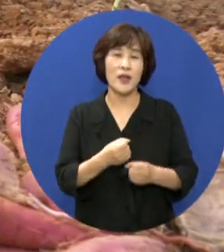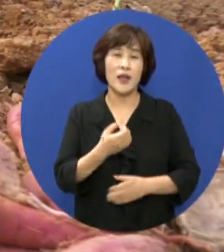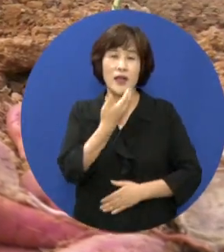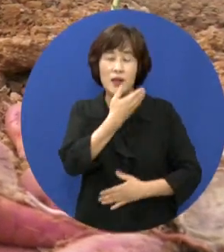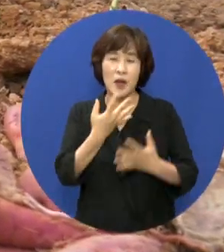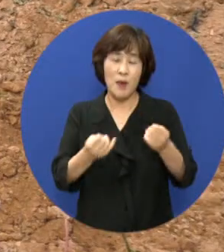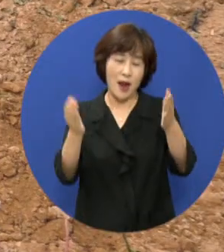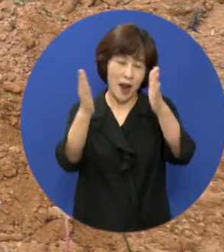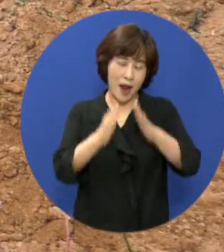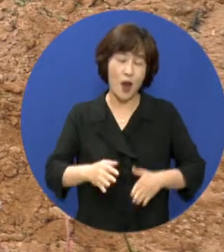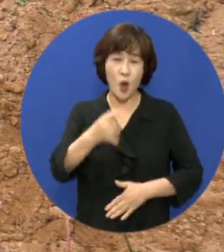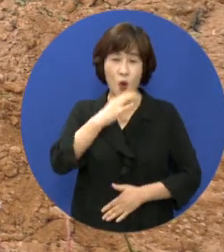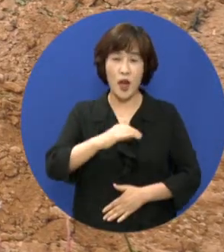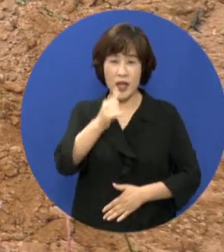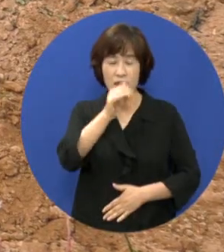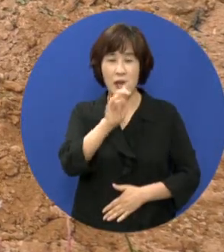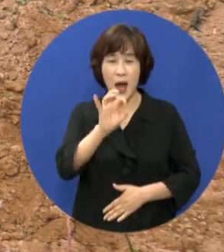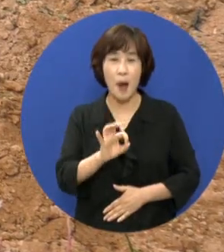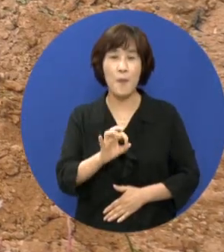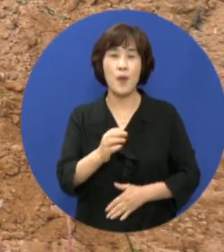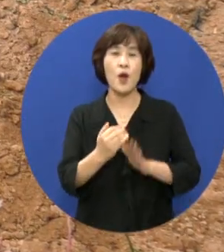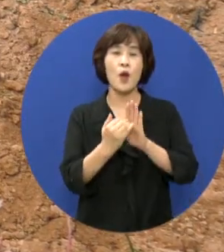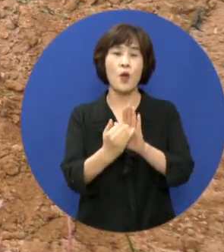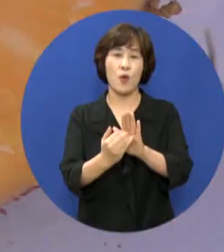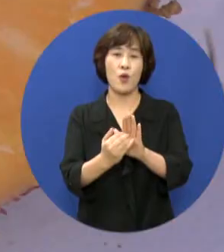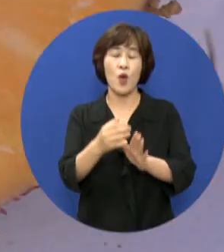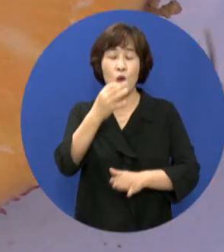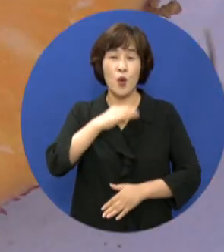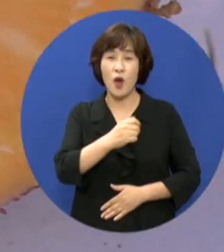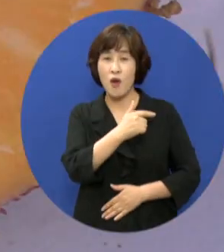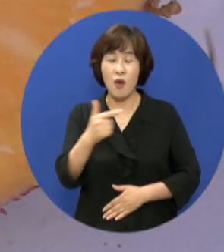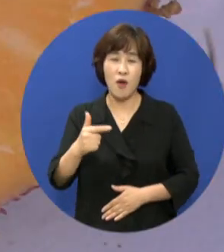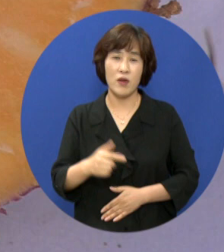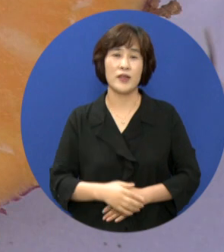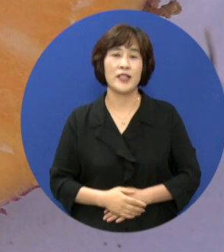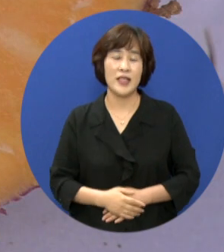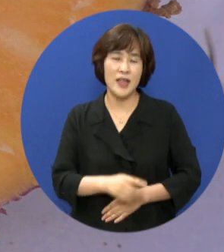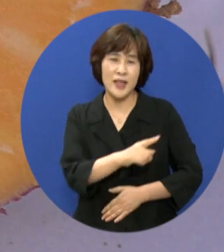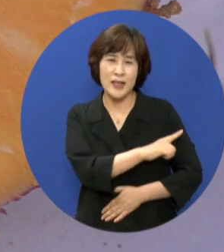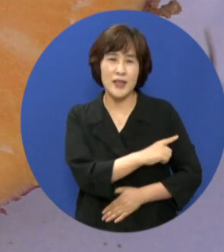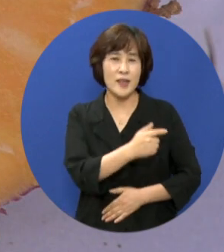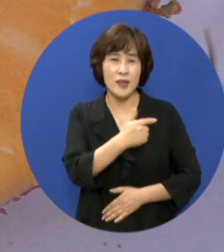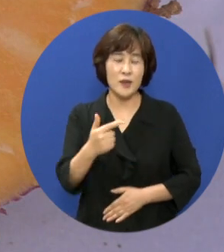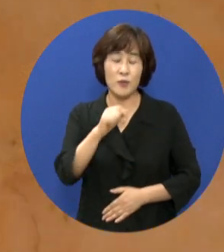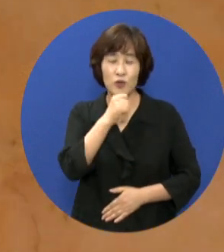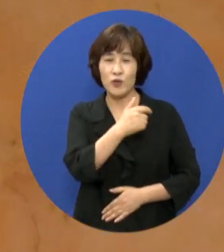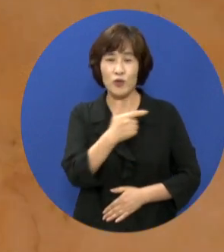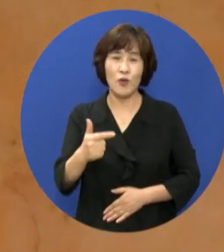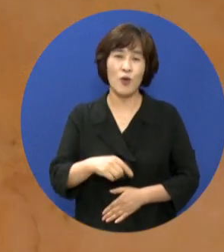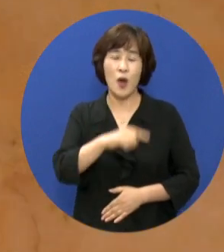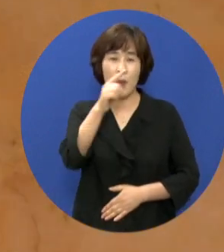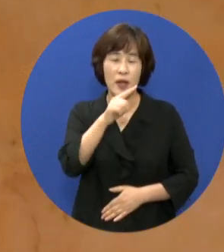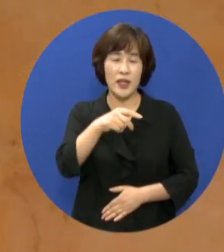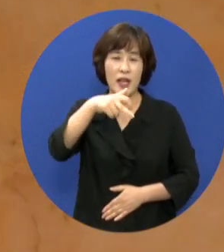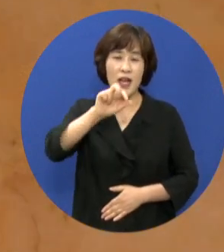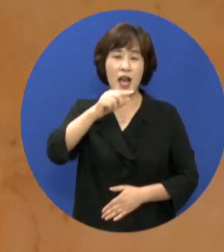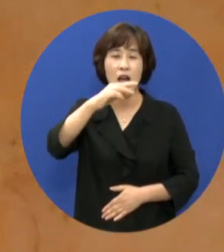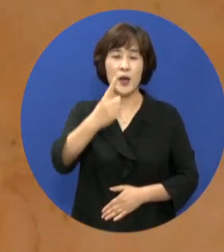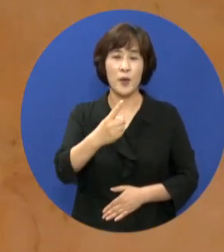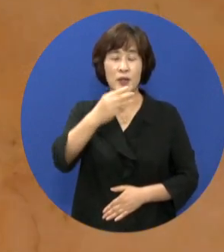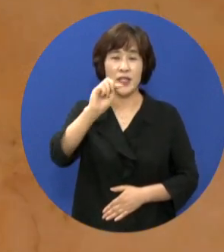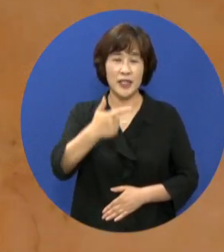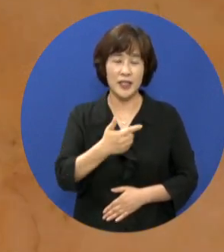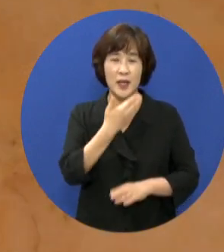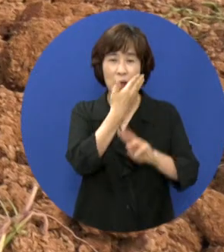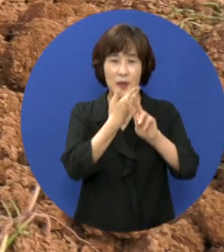식품입니다 항암 효과가 있는 여러 채소 가운데 바람 업주 유리 가장 높고 베타카로틴과 비타민 등